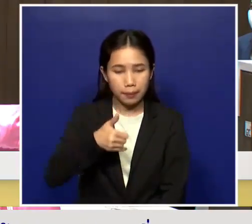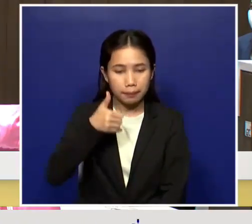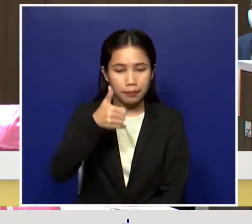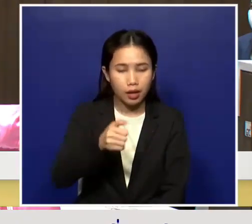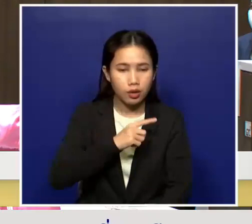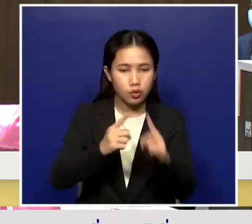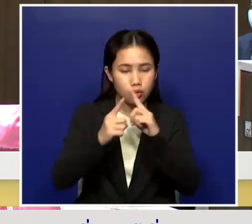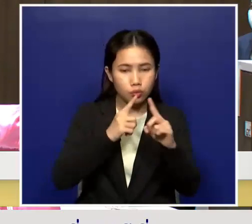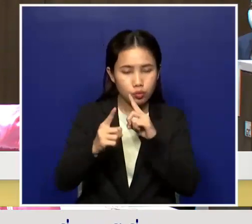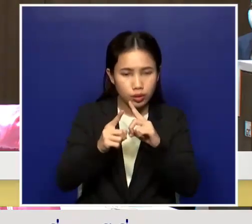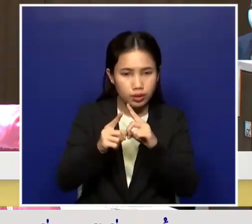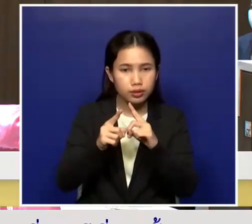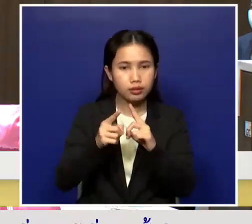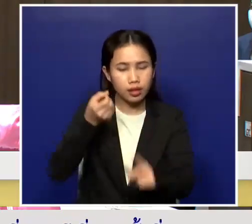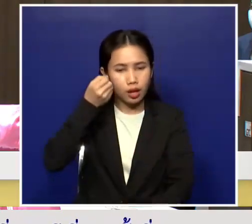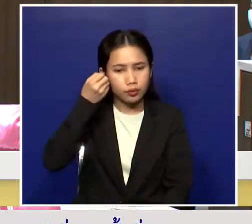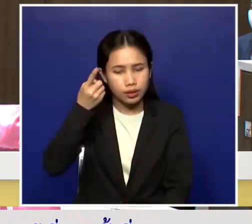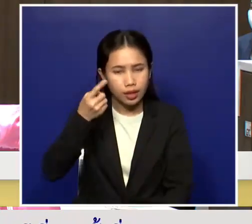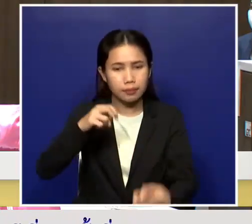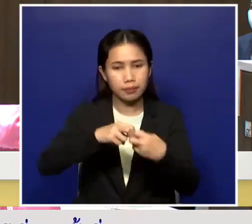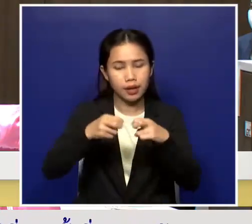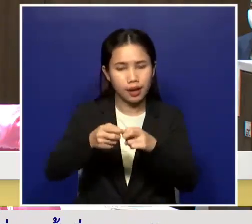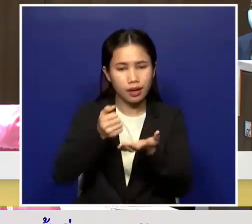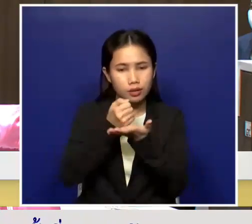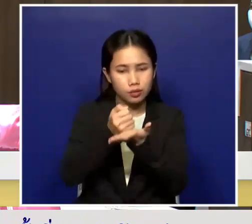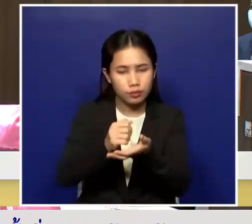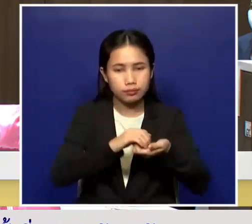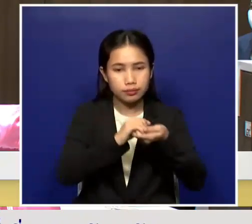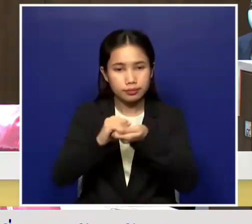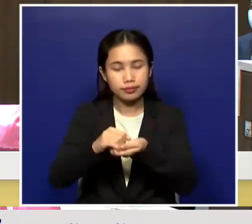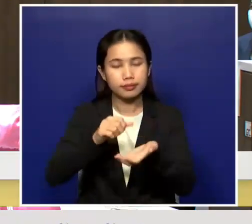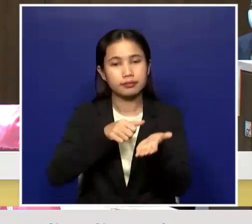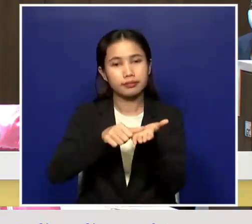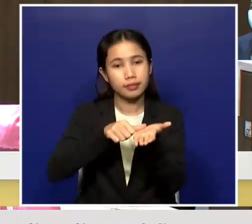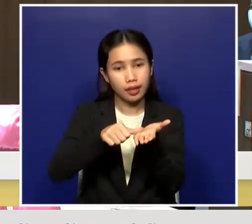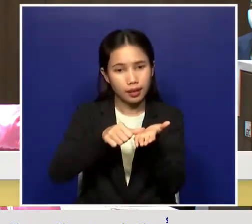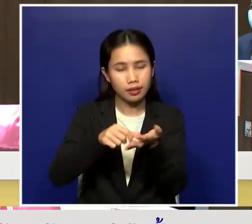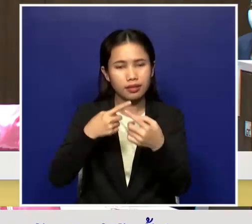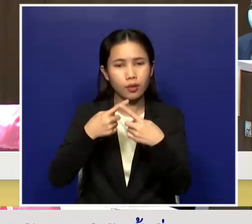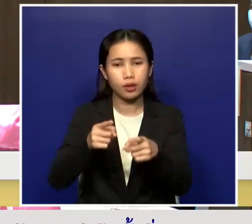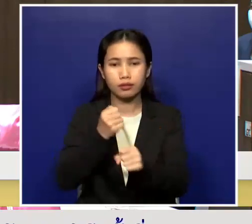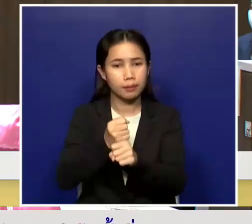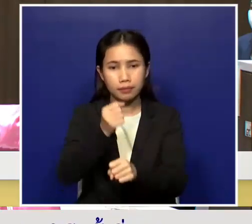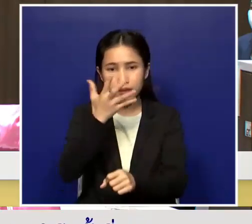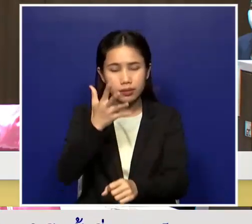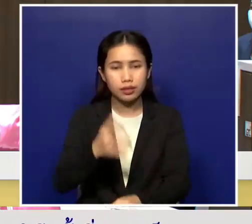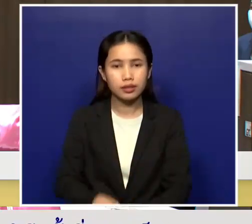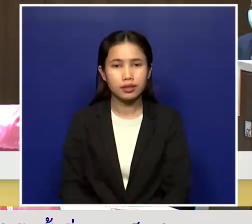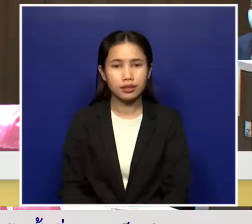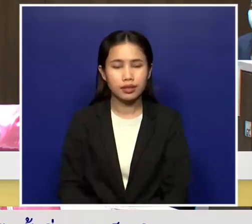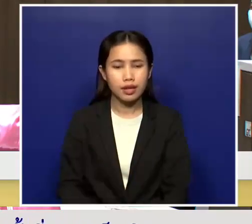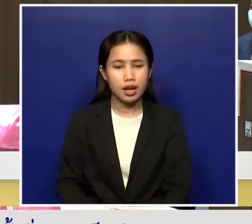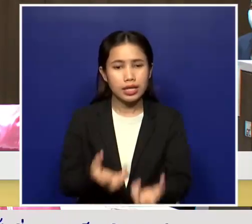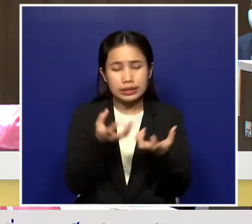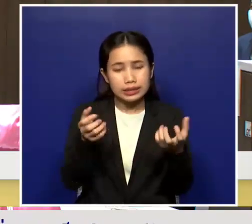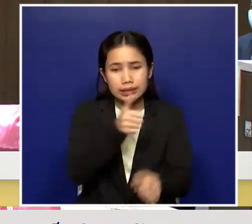จเข้าถึงแล้วแก้ปัญหาแต่ท่านก็ไม่ทำท่านชอบโยนสิ่งไหนดีๆท่านก็จะรับเอาไว้